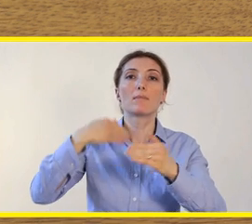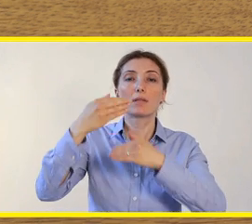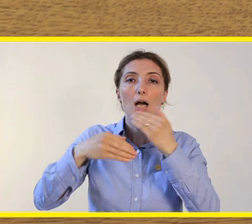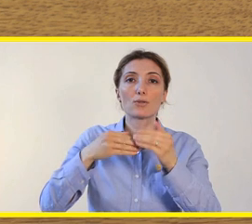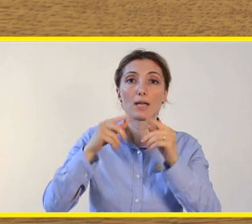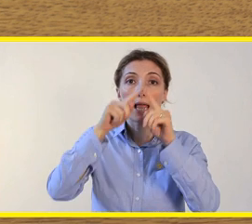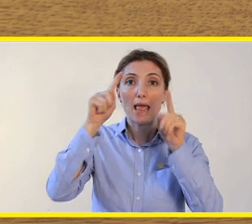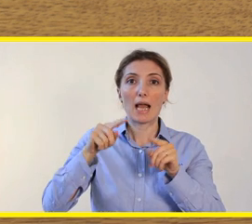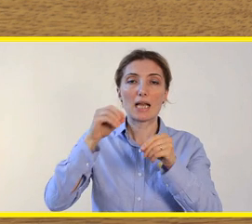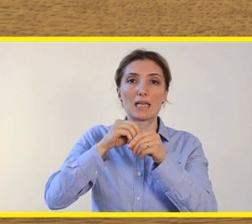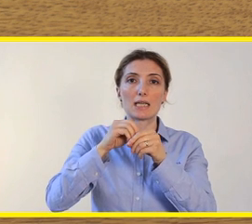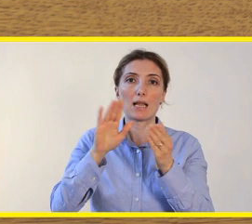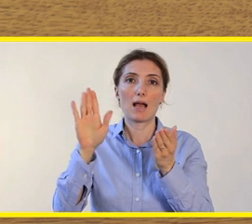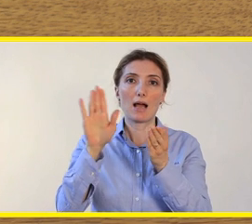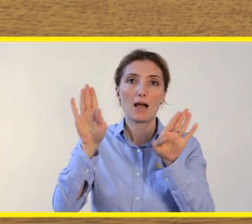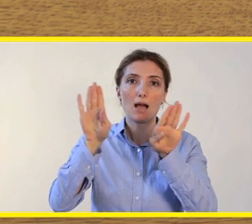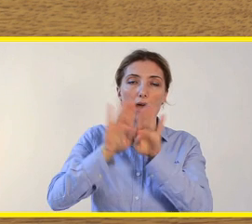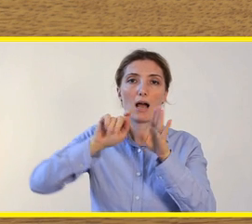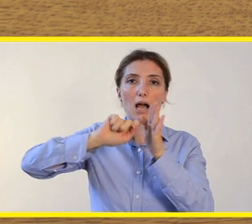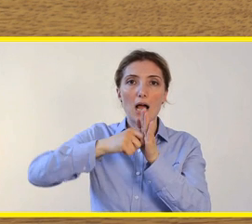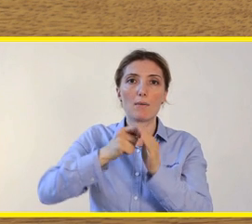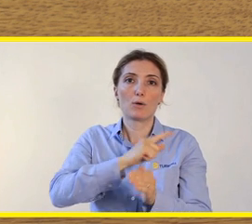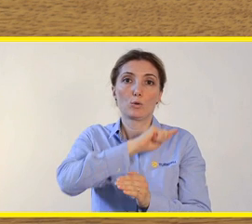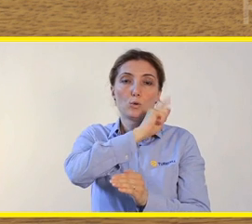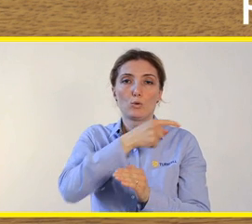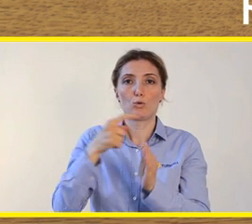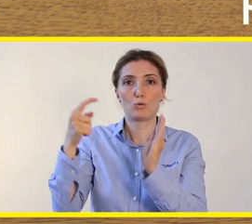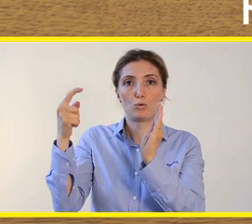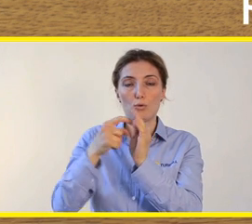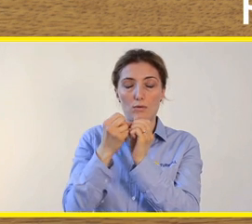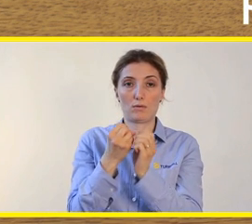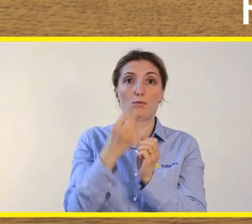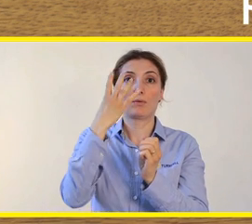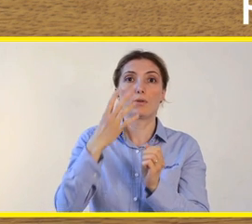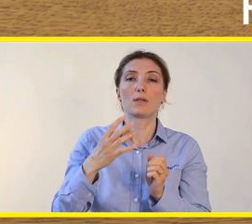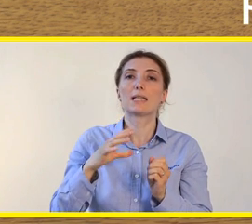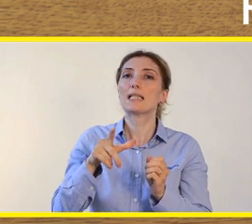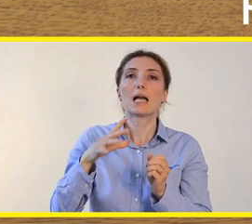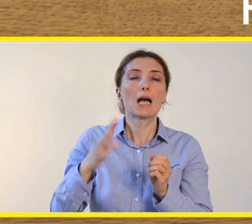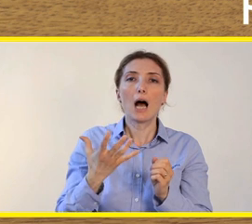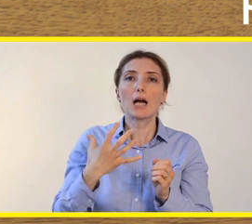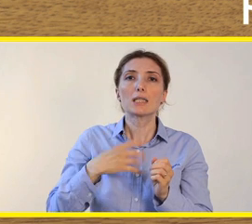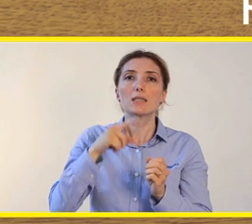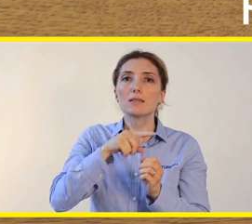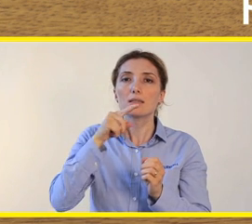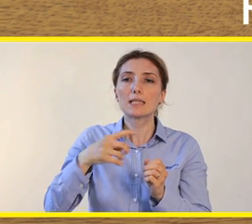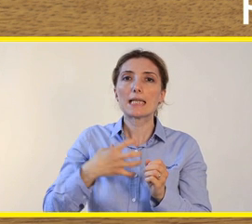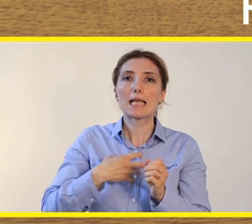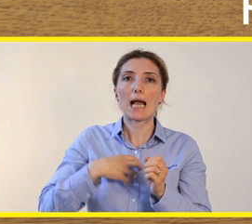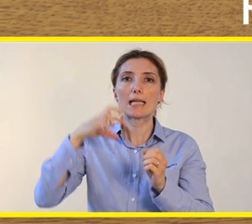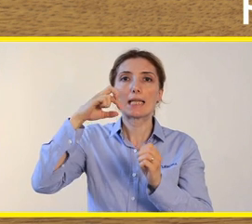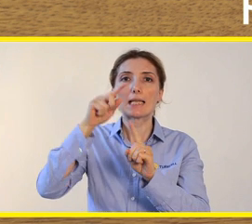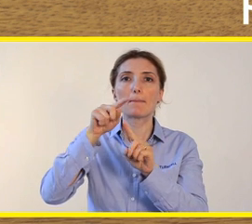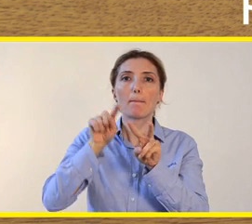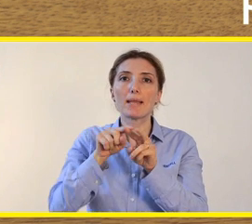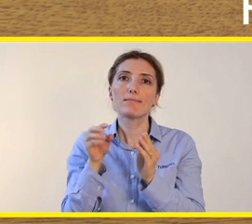Daha sonra ekranı kapatın, güç tuşu ile uyandırın ve hangi profile giriş yapmak istiyorsanız ona ait pin ya da